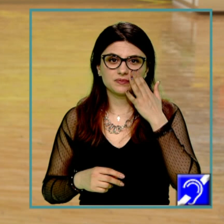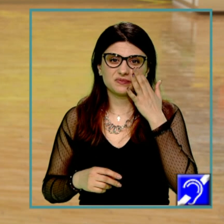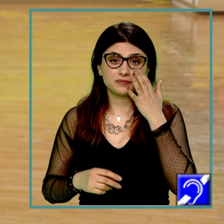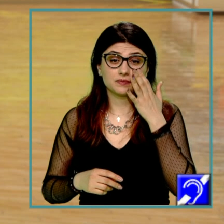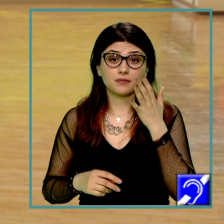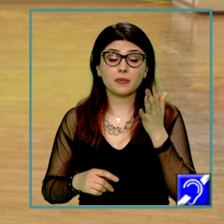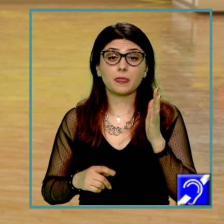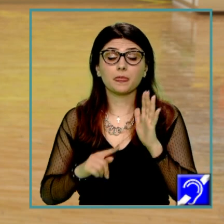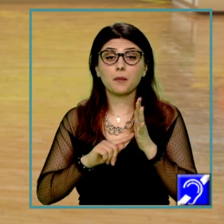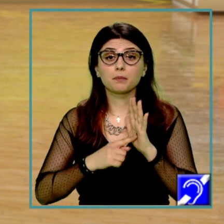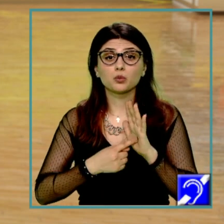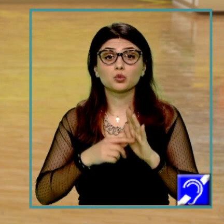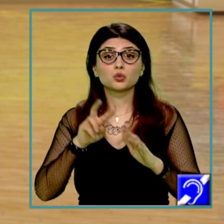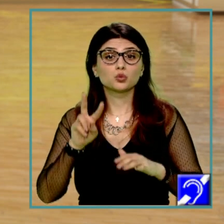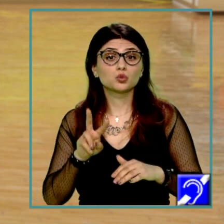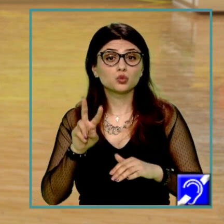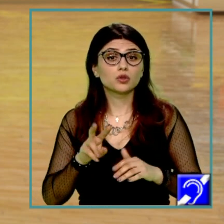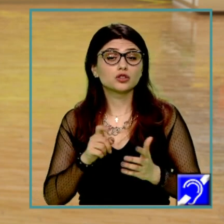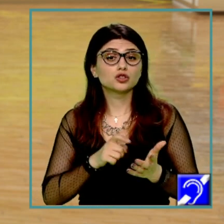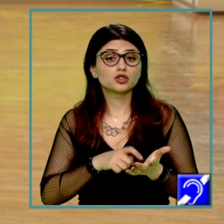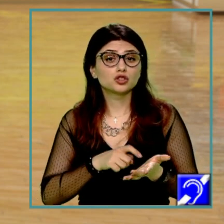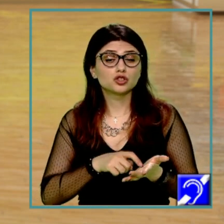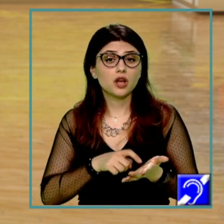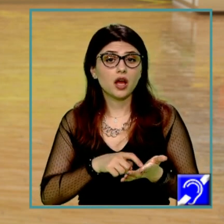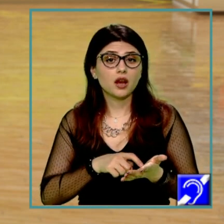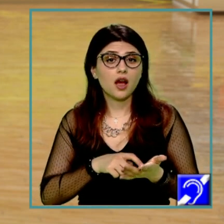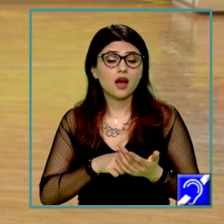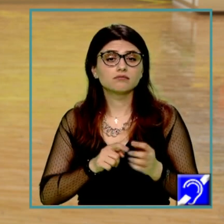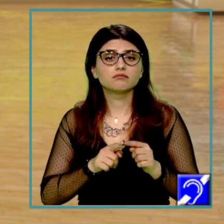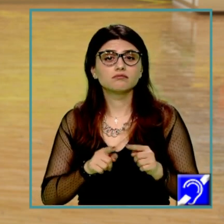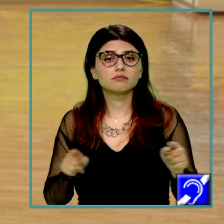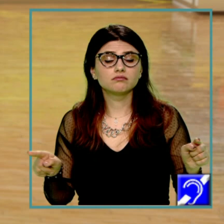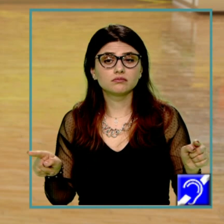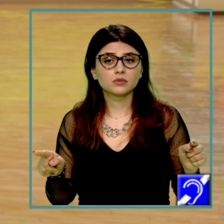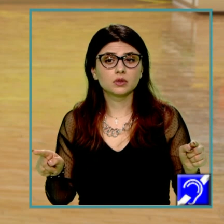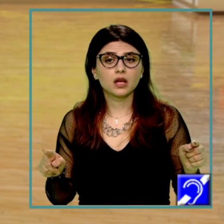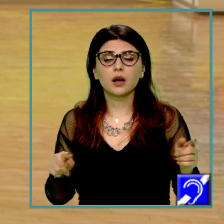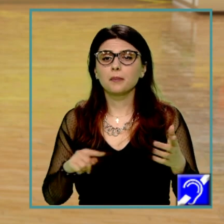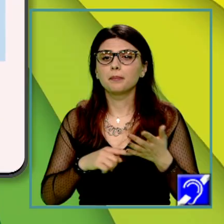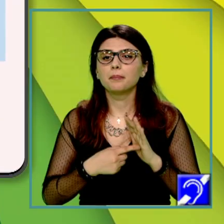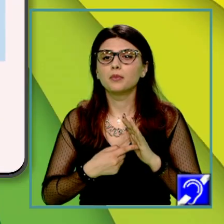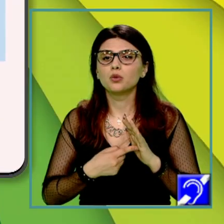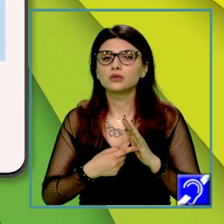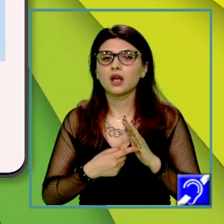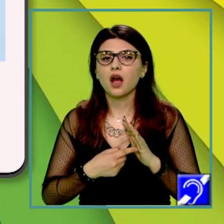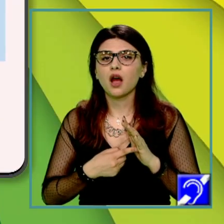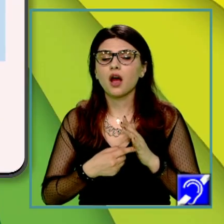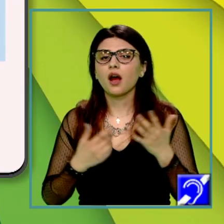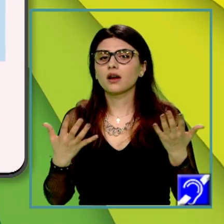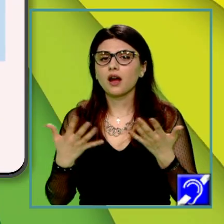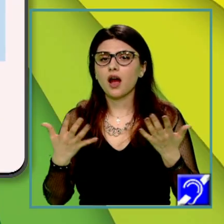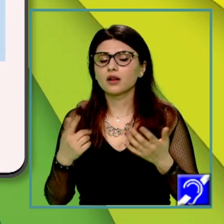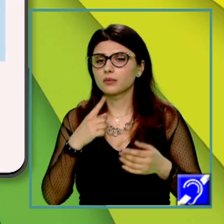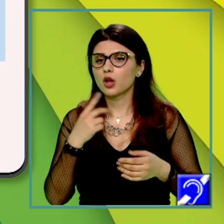la punctul 2 se cere determinarea coordonatelor punctului de intersecție a graficelor celor